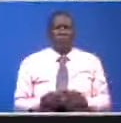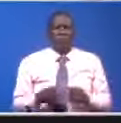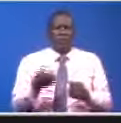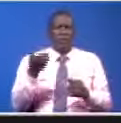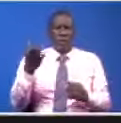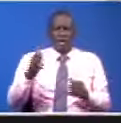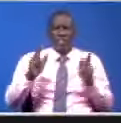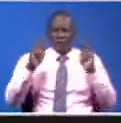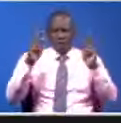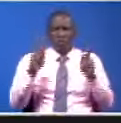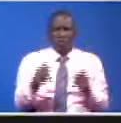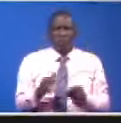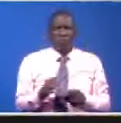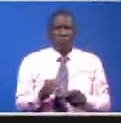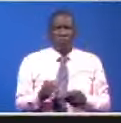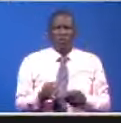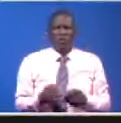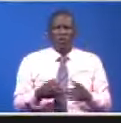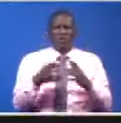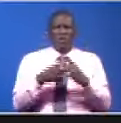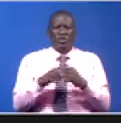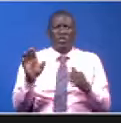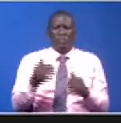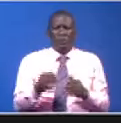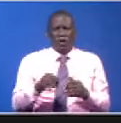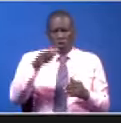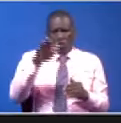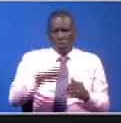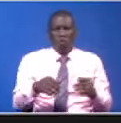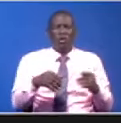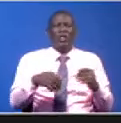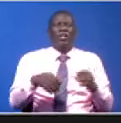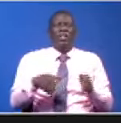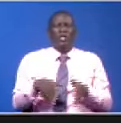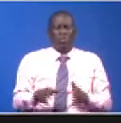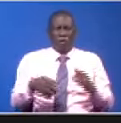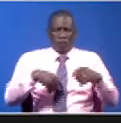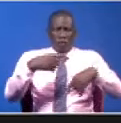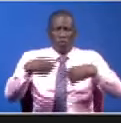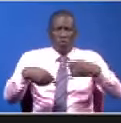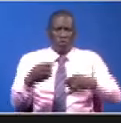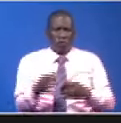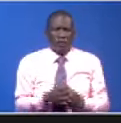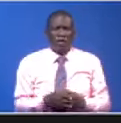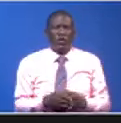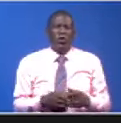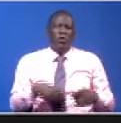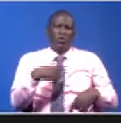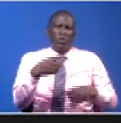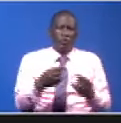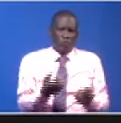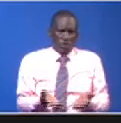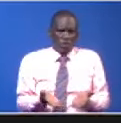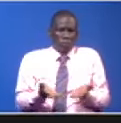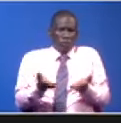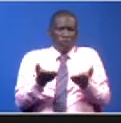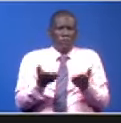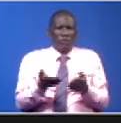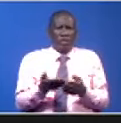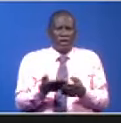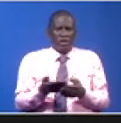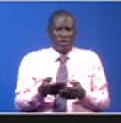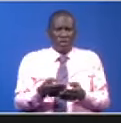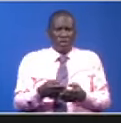tukiwa pale Kisumu. Tulianza kwa low, lakini venye tuliendelea tukazidi kuongeza